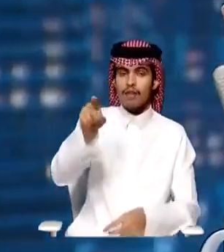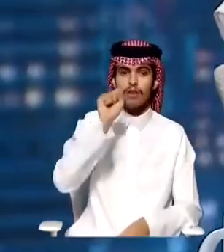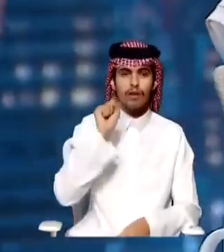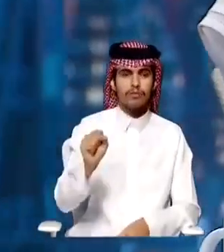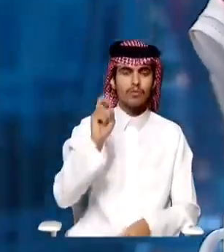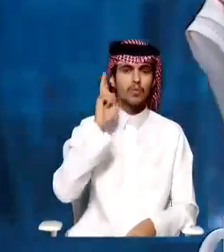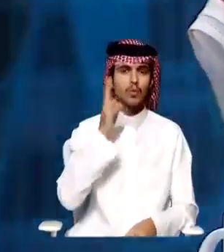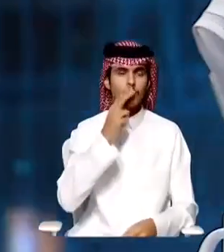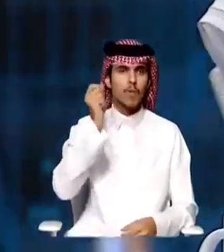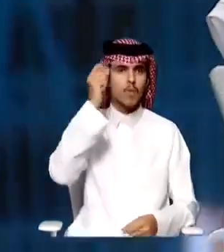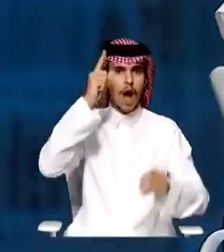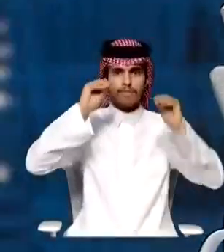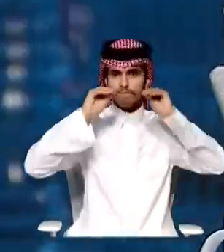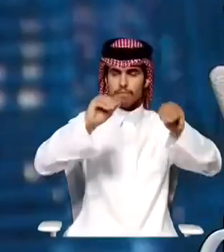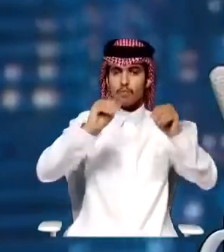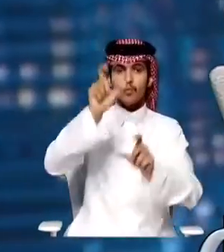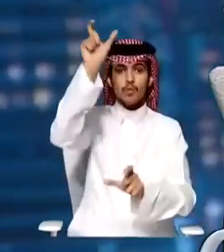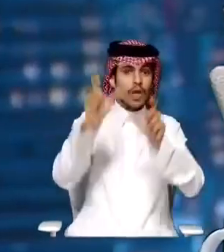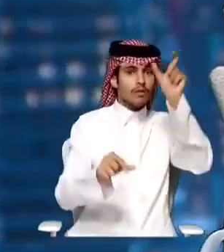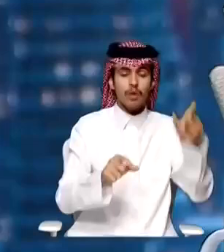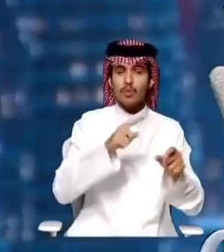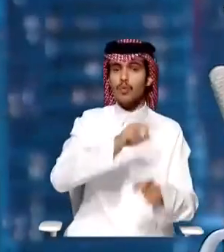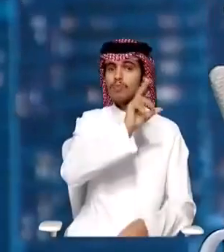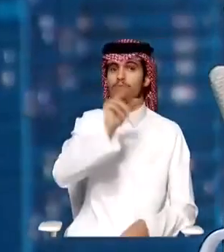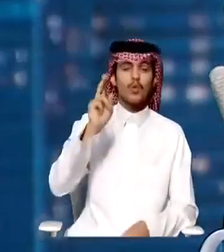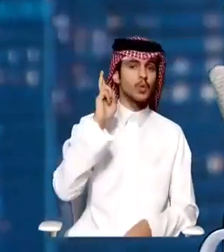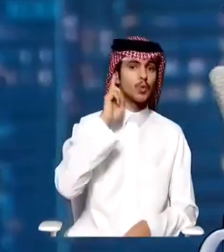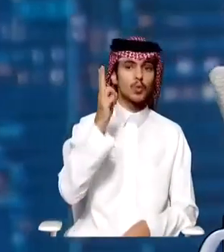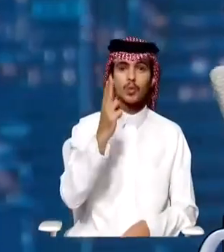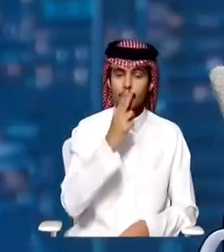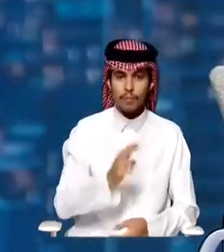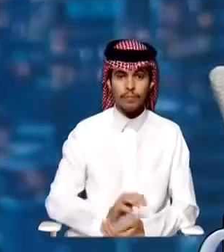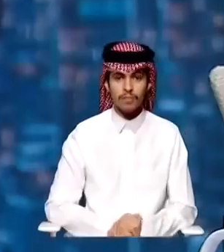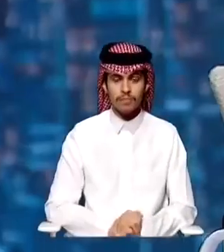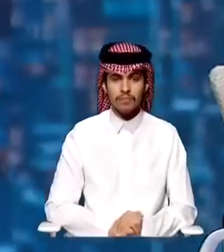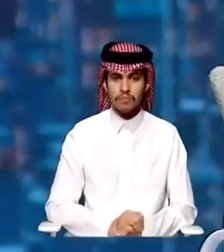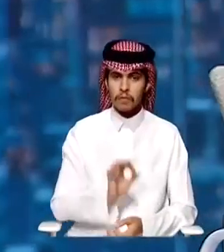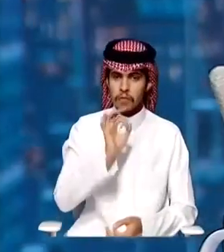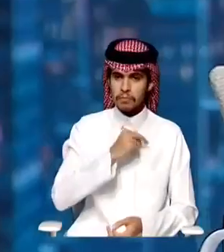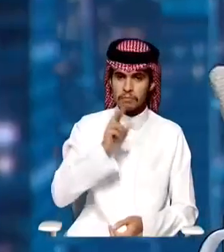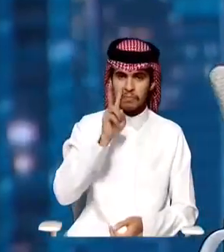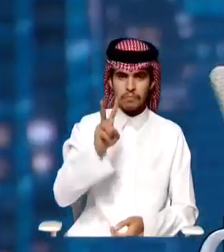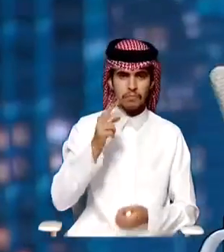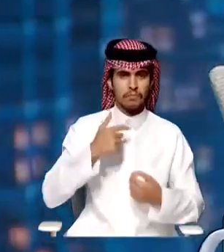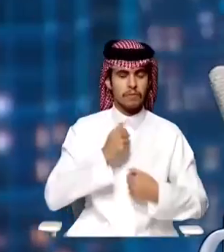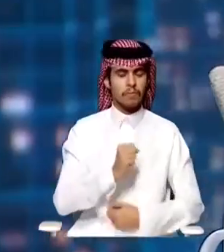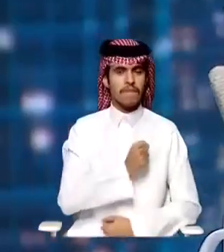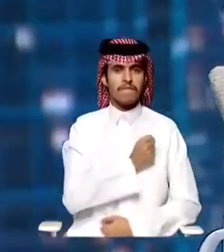ووعيهم وهو ايضا اصم ولا يتكلم ففعلا مفخره والله يا